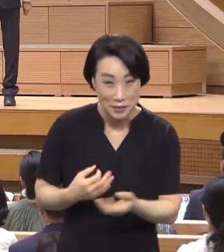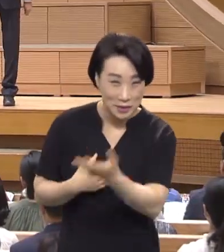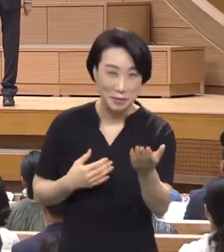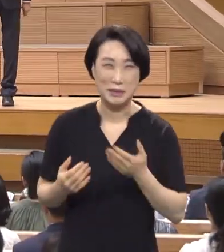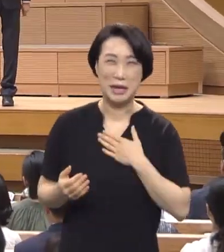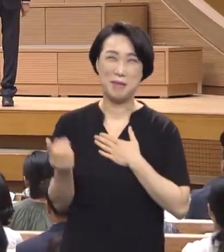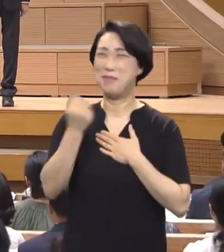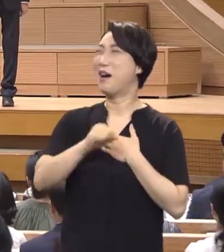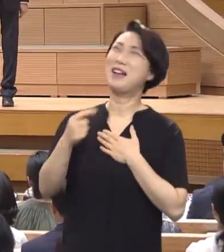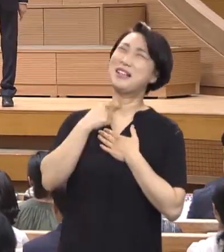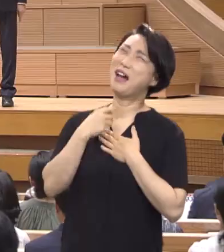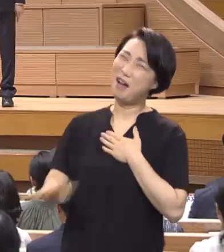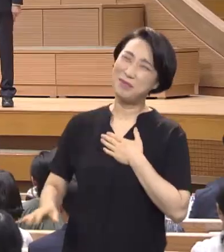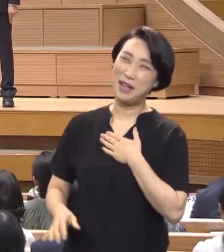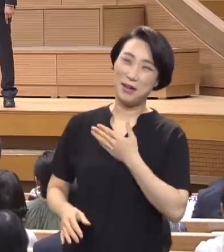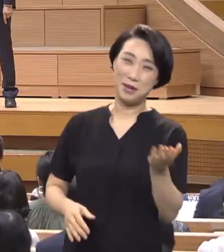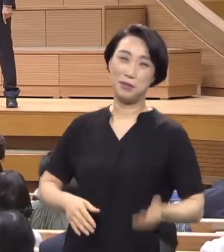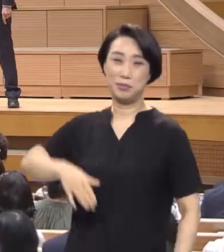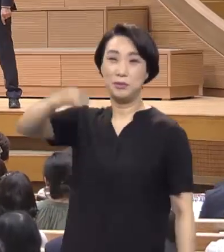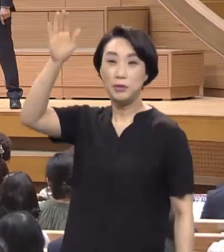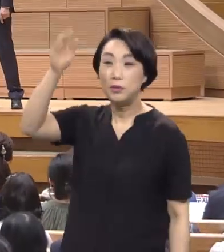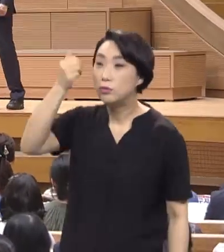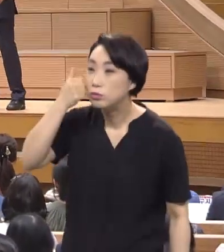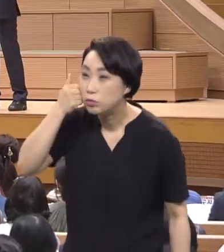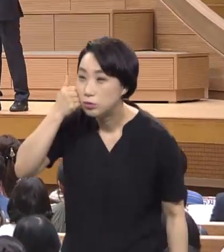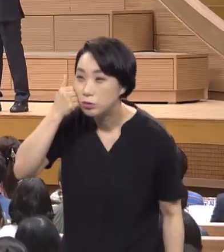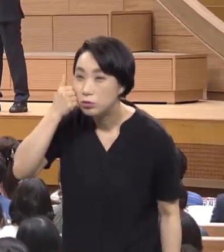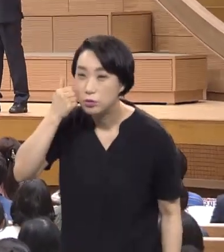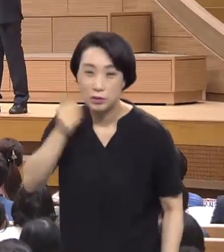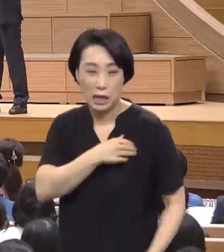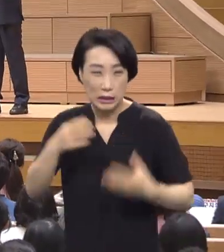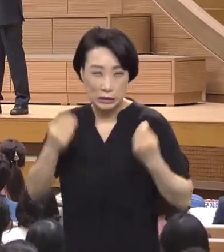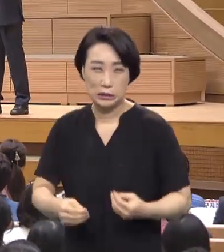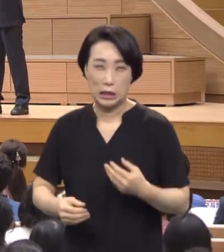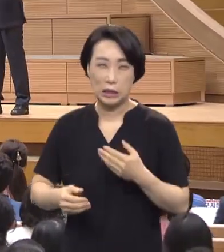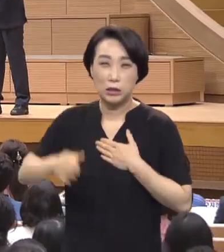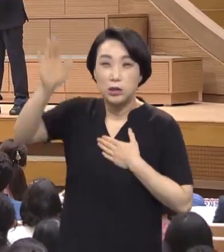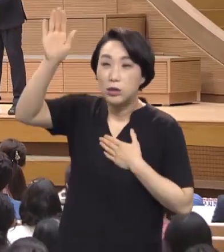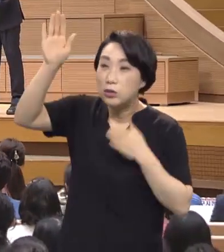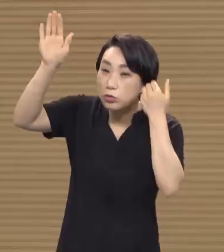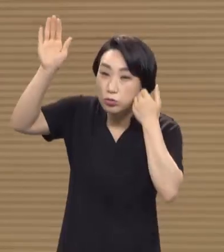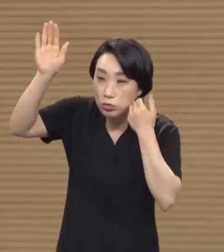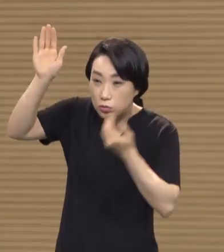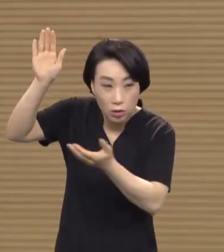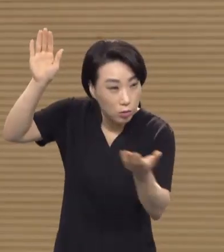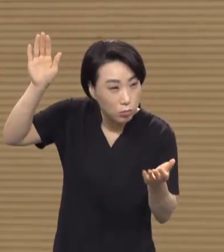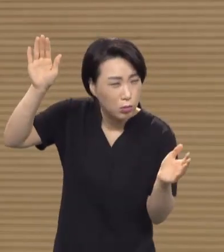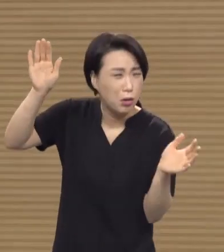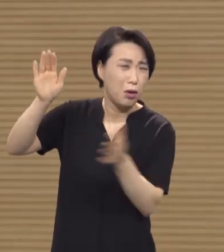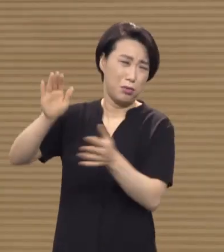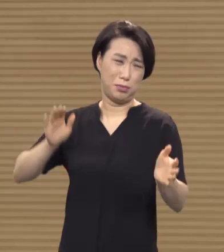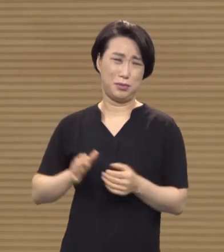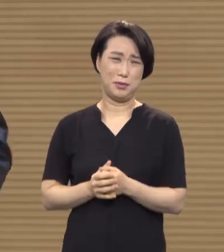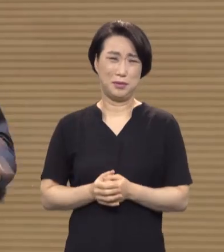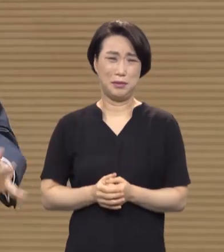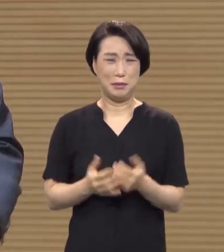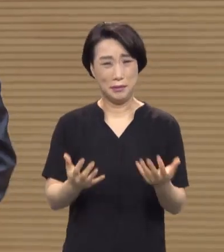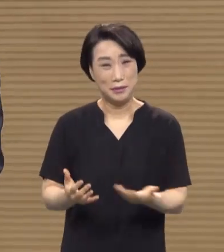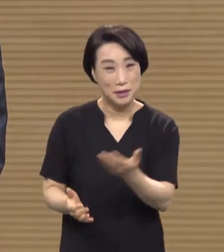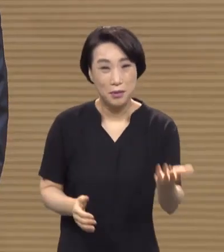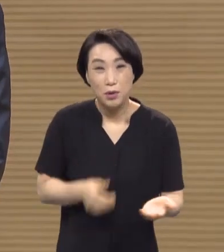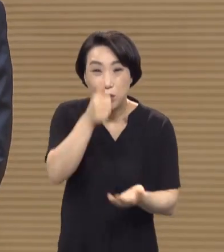했습니다 하고 장담하고 자신 있게 나타날 사람이 누가 있겠어요?